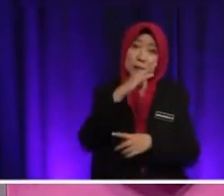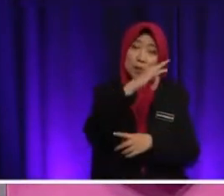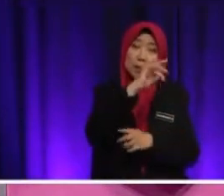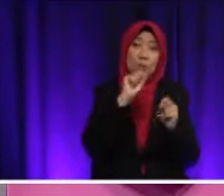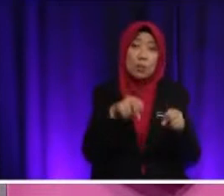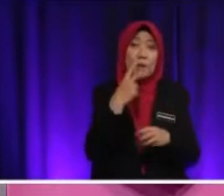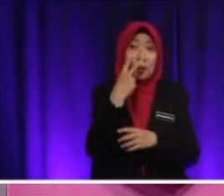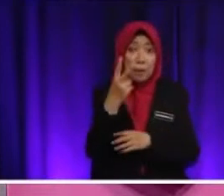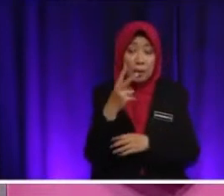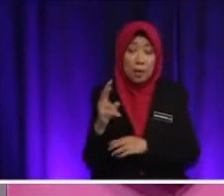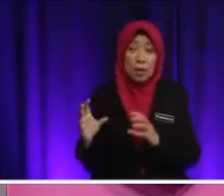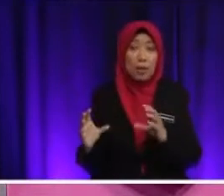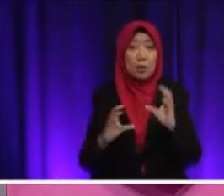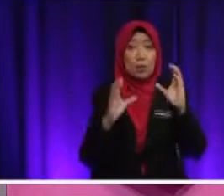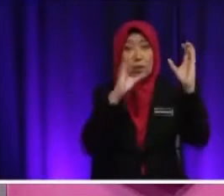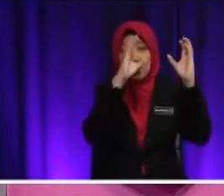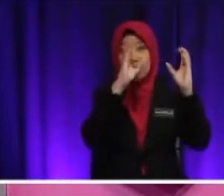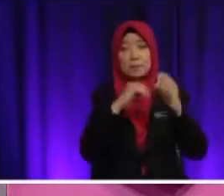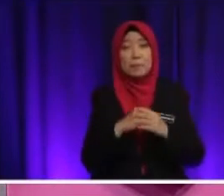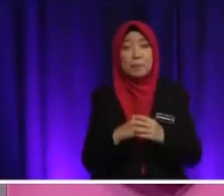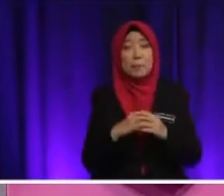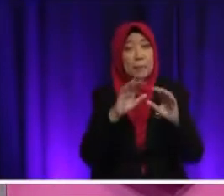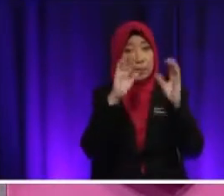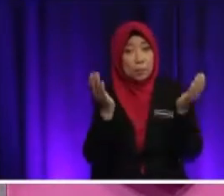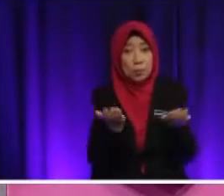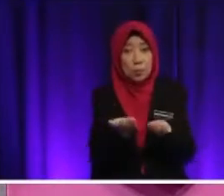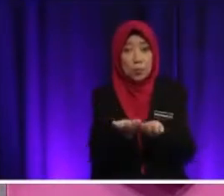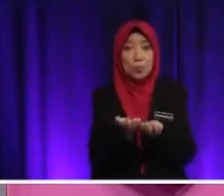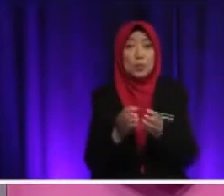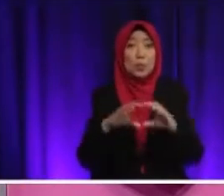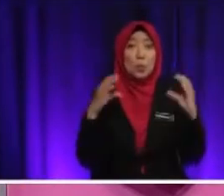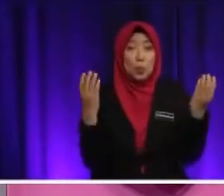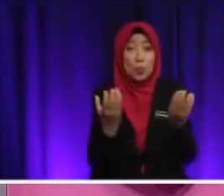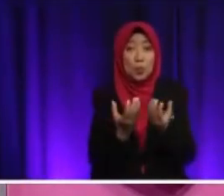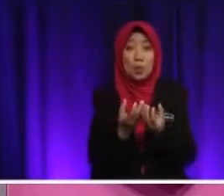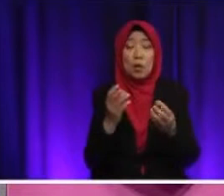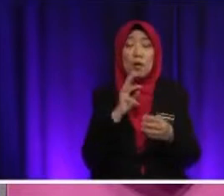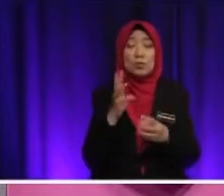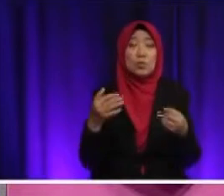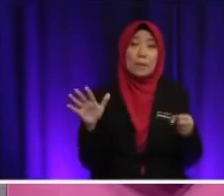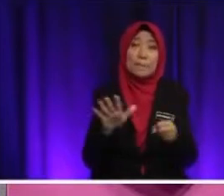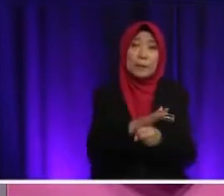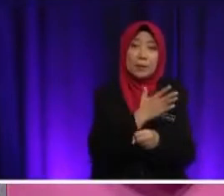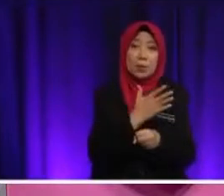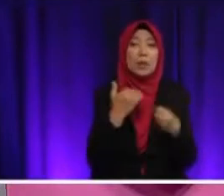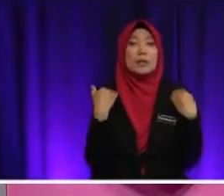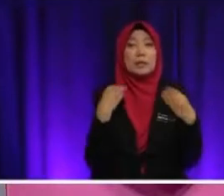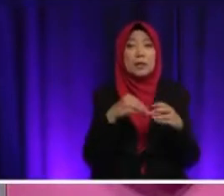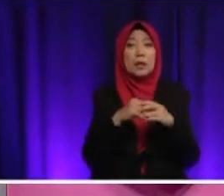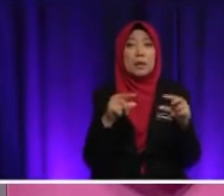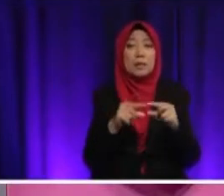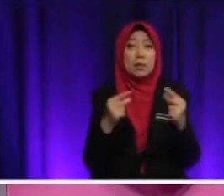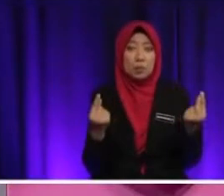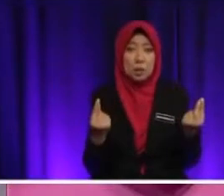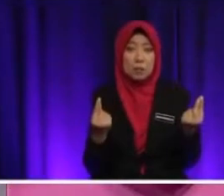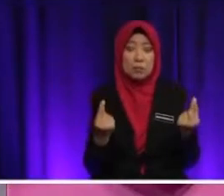kan gumpalan-gumpalan awan yang menakung air tu kan, bila dia penuh, ya. Jadi disebut di dalam Al-Quran.